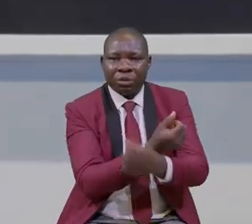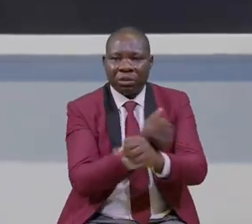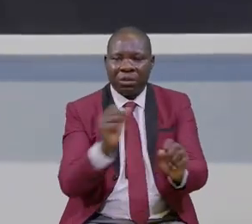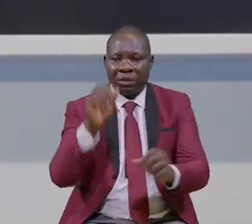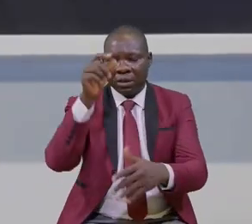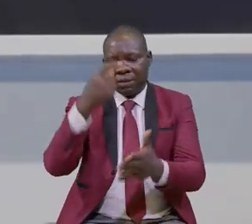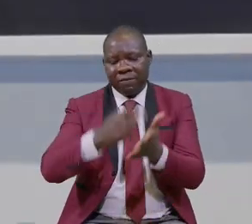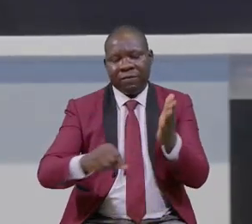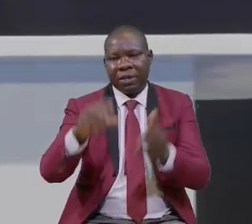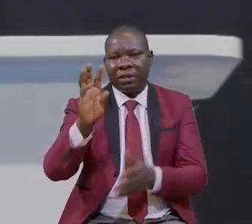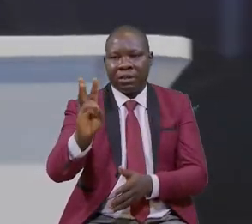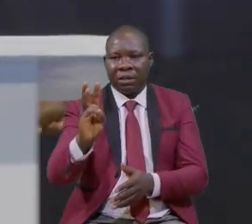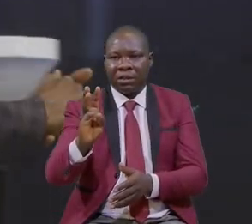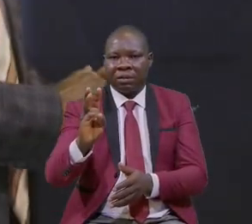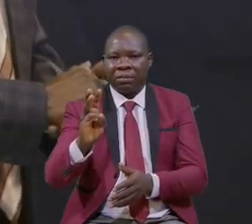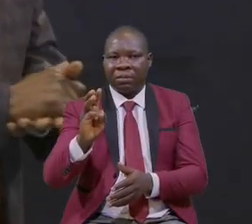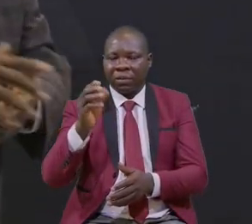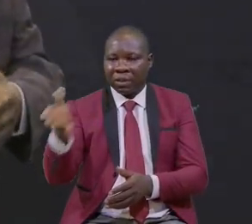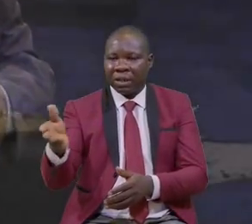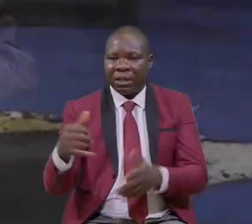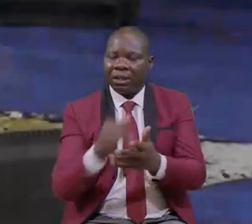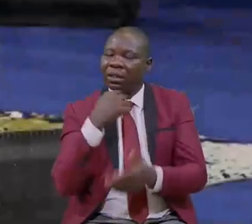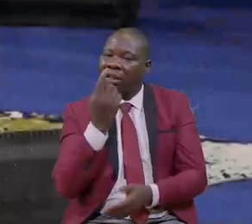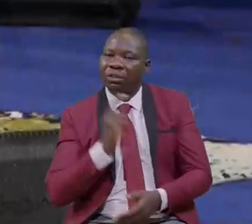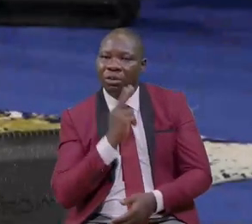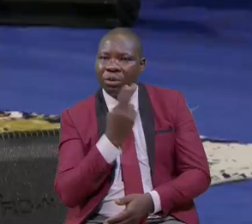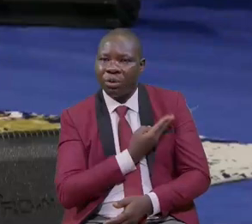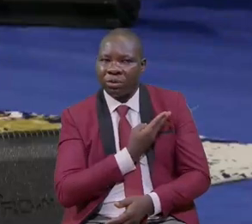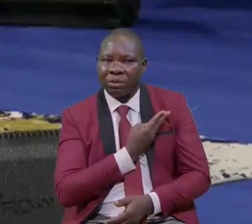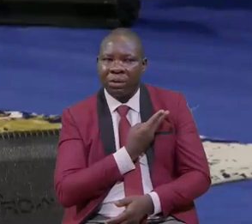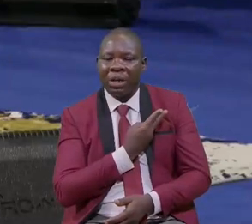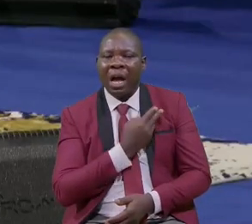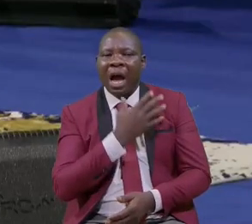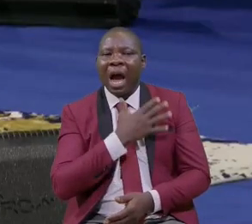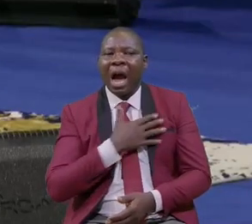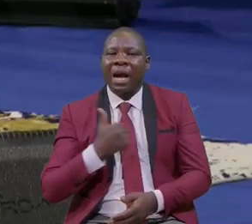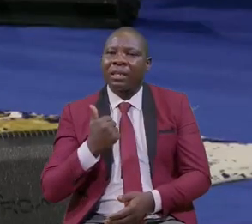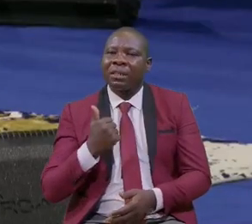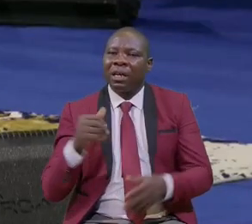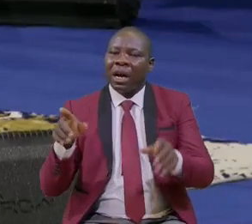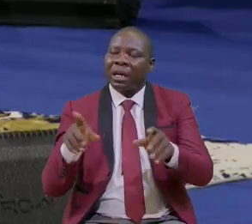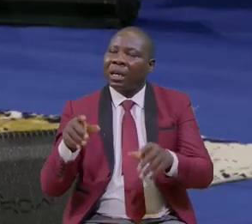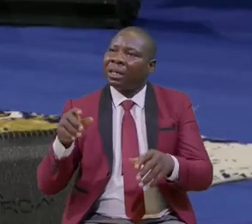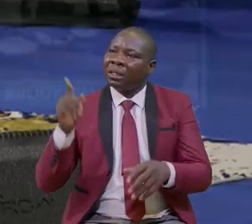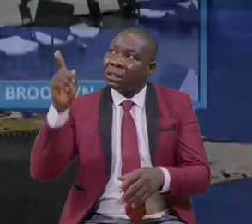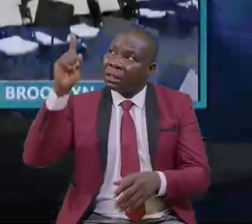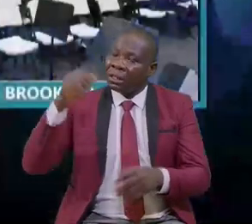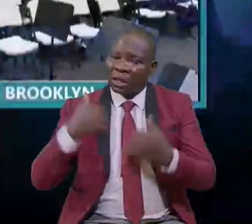verset 6 verset 6 il nous dit nous dit il nous a ressuscité